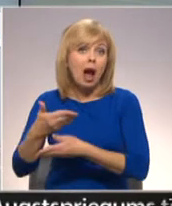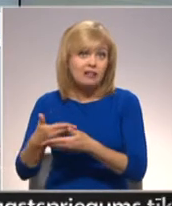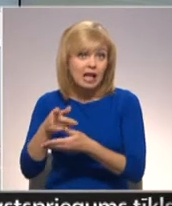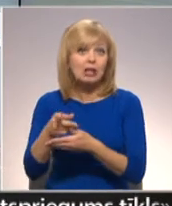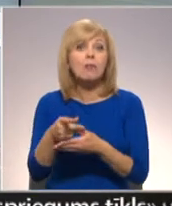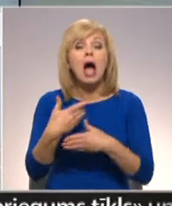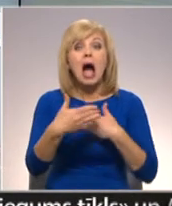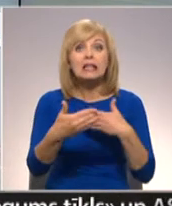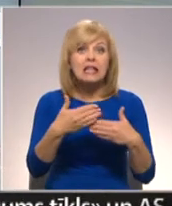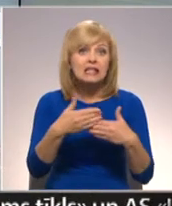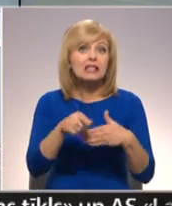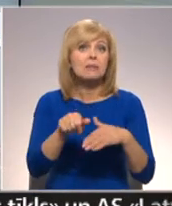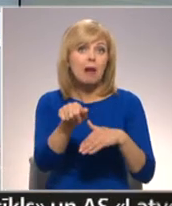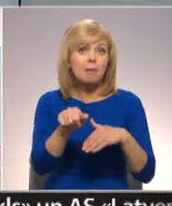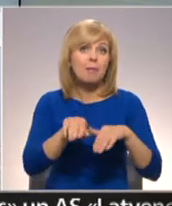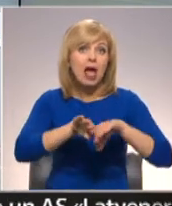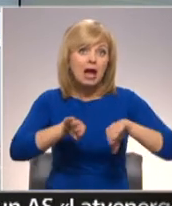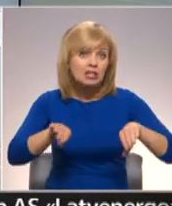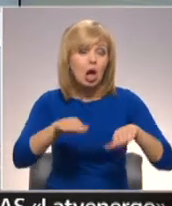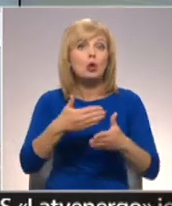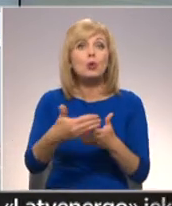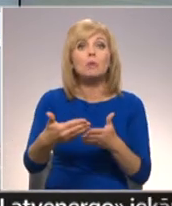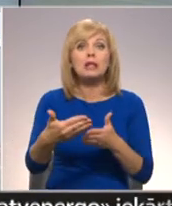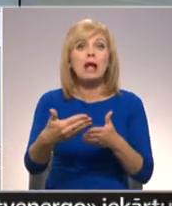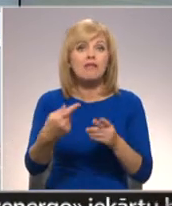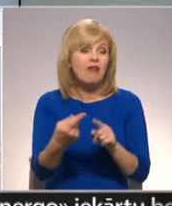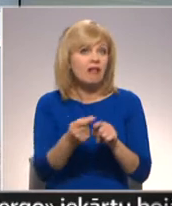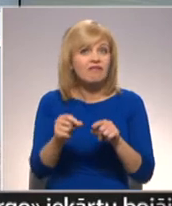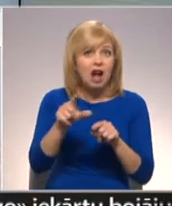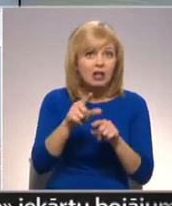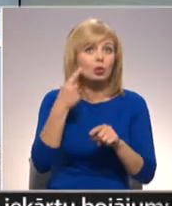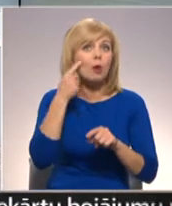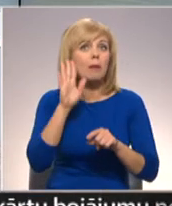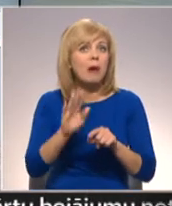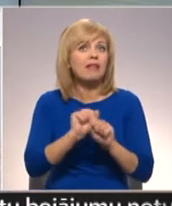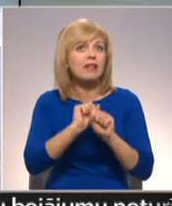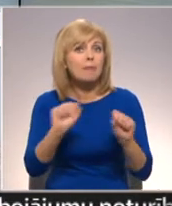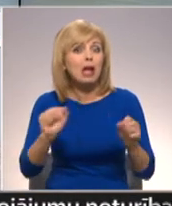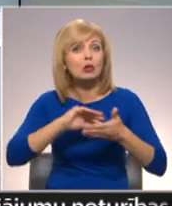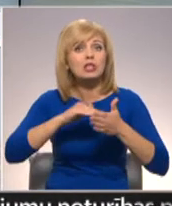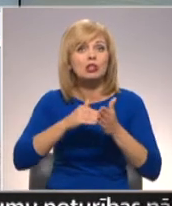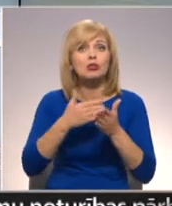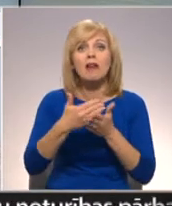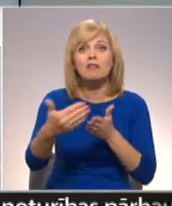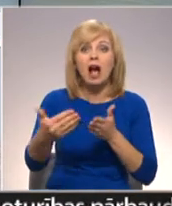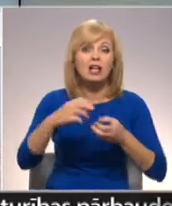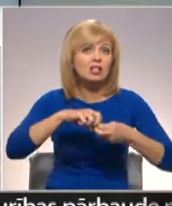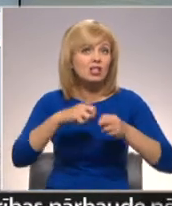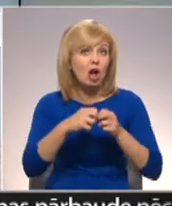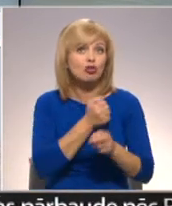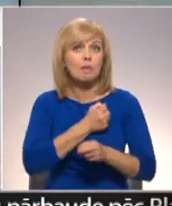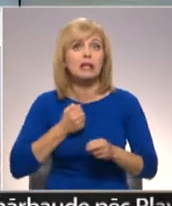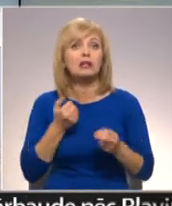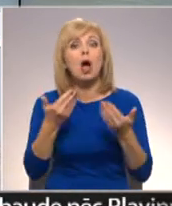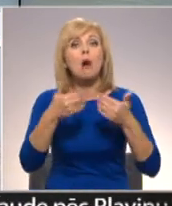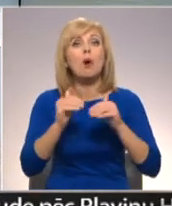Attiecību plaisa turpina padziļināties un jāsāk domāt par to, kā nepieļaut situācijas tālāku sāsināšanos militārī politiskajā